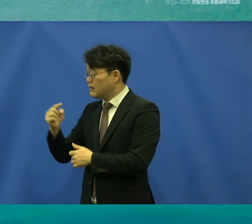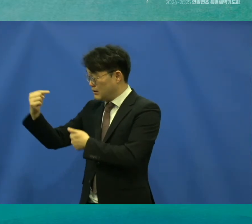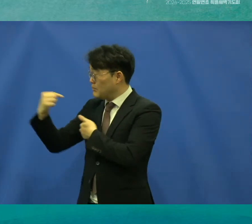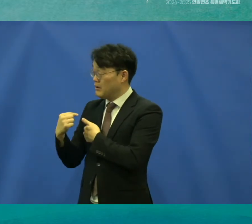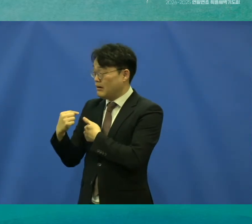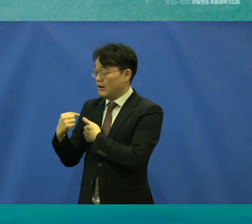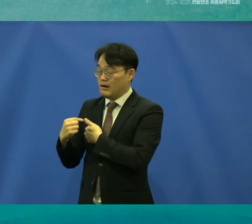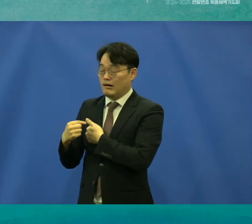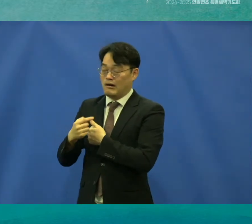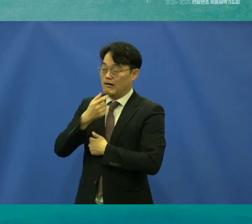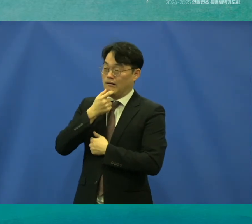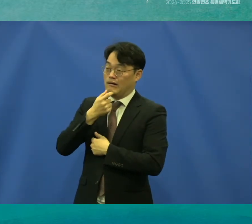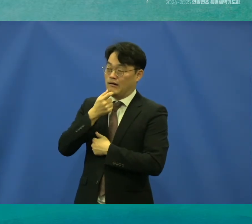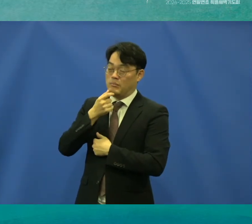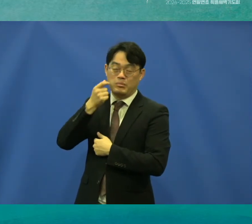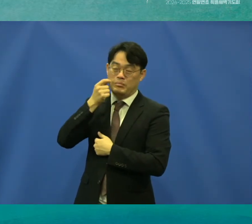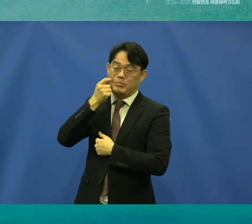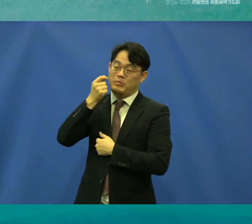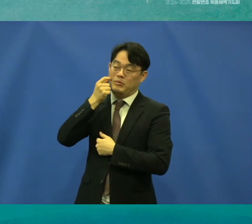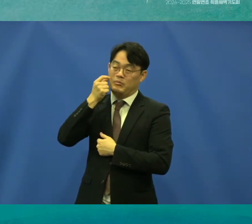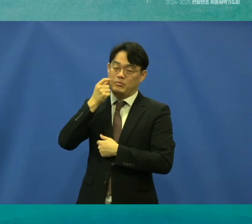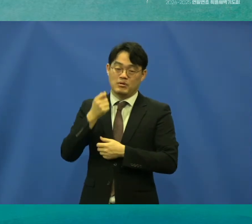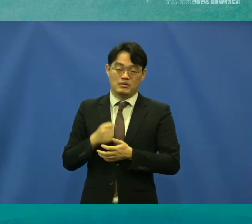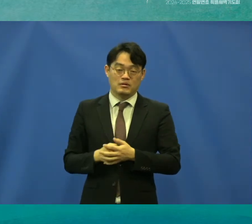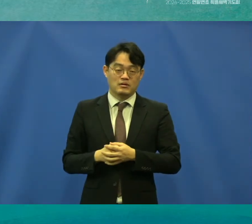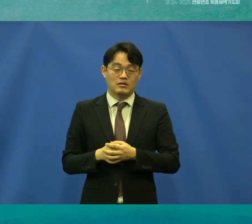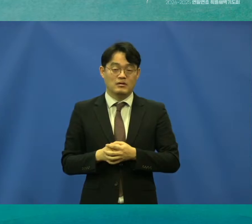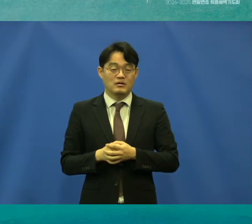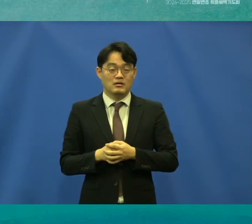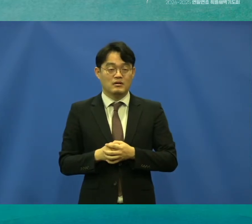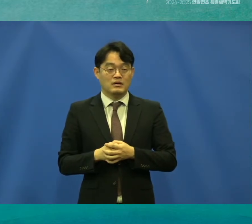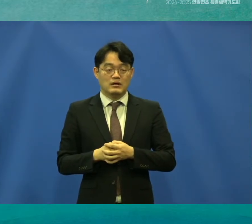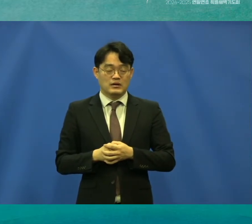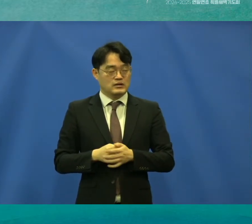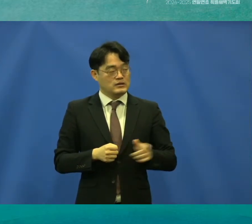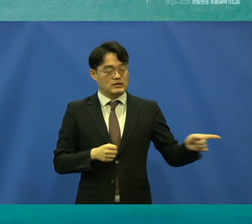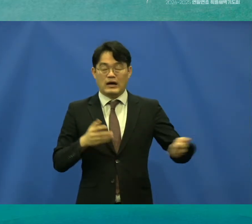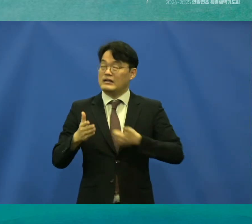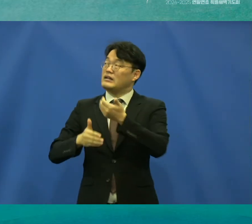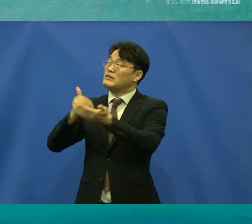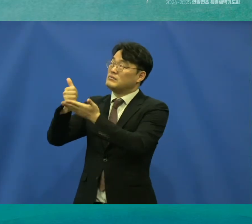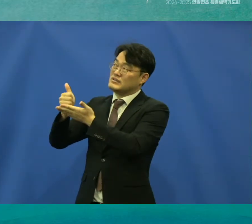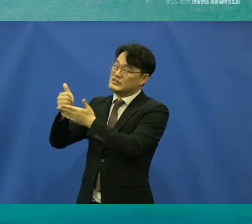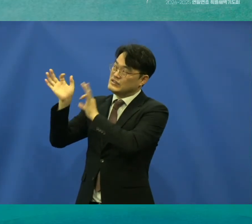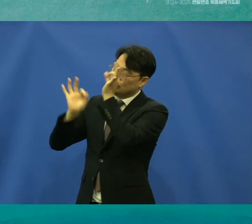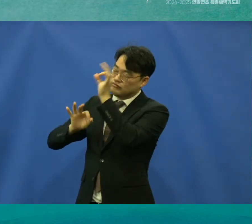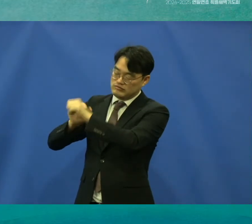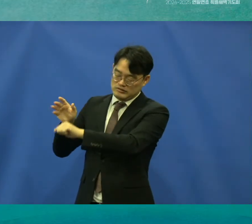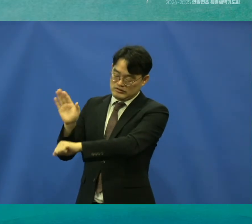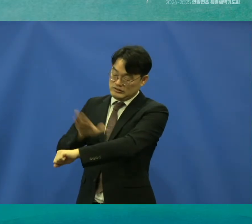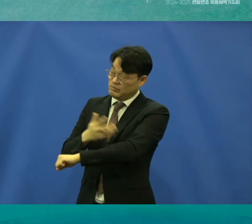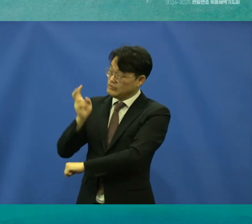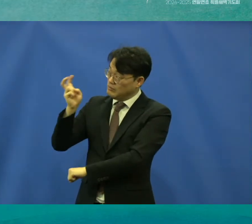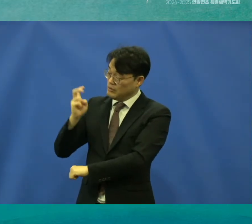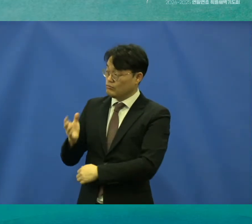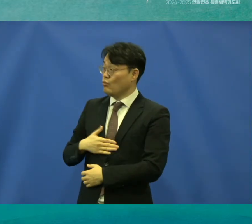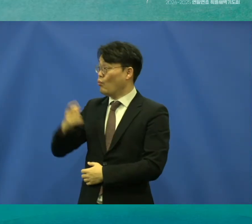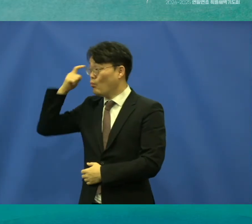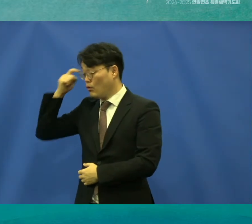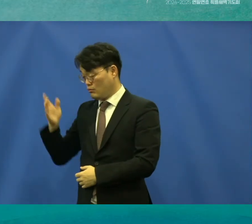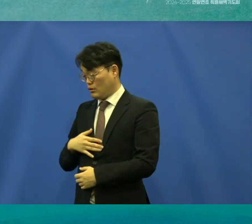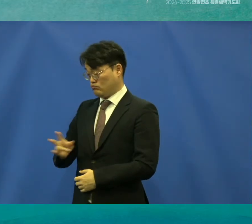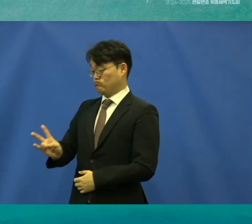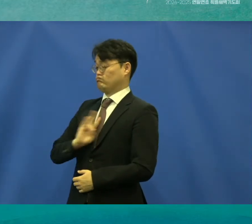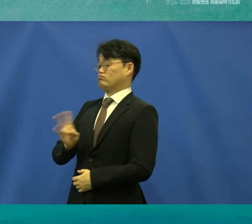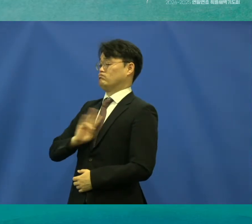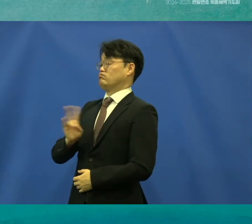요나가 펄쩍 뛰립니다. 그러니까 애당초 이건 아니라고 요나는 느낀 거죠. 하나님, 내가 왜 니느웨를